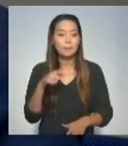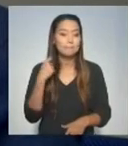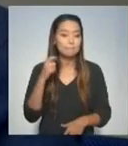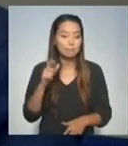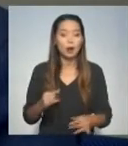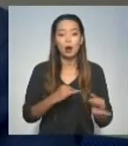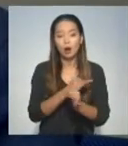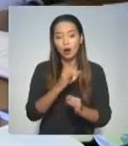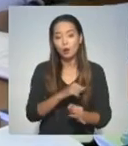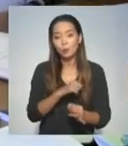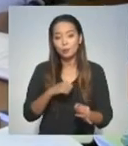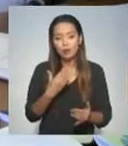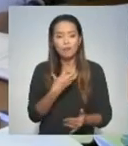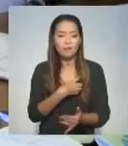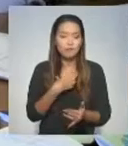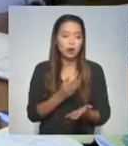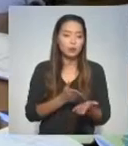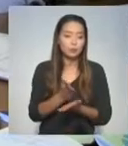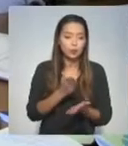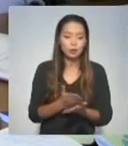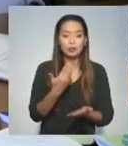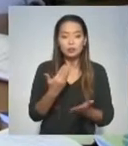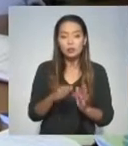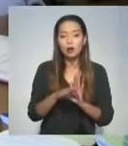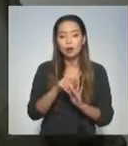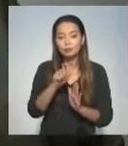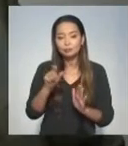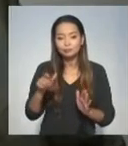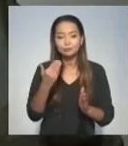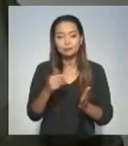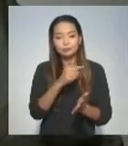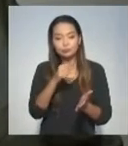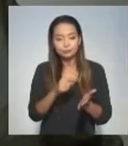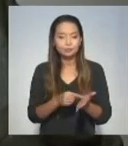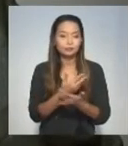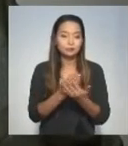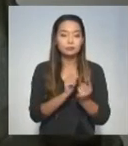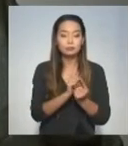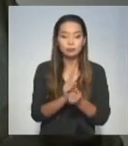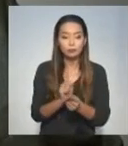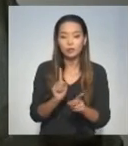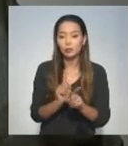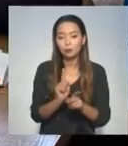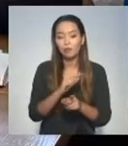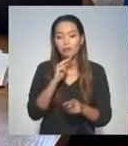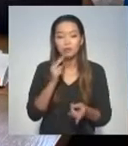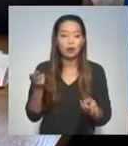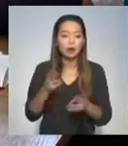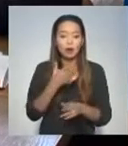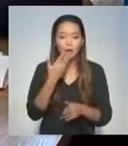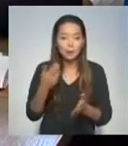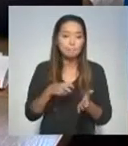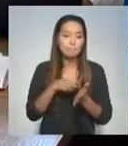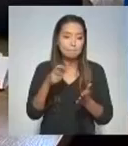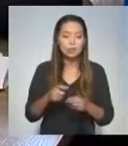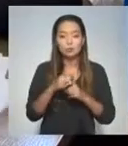обсудил с помощниками важные направления озвученные избирателями во время предвыборных встреч не остались без внимания и письма